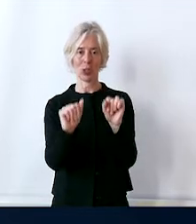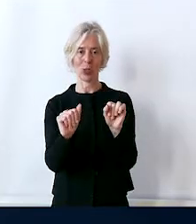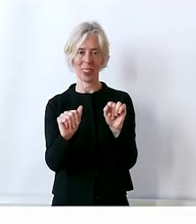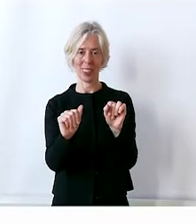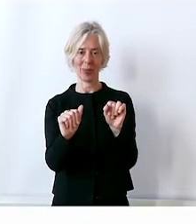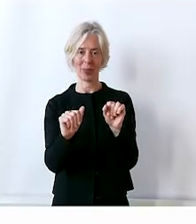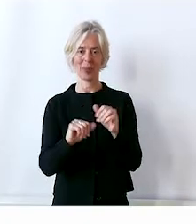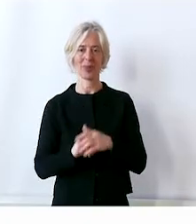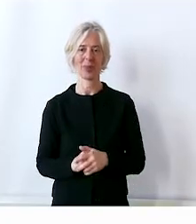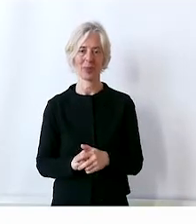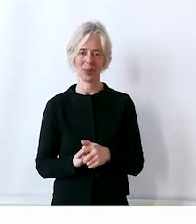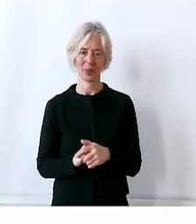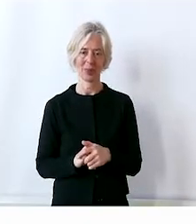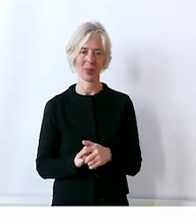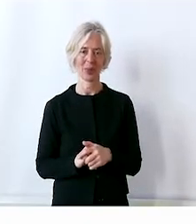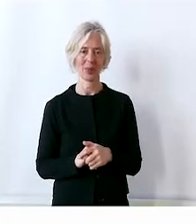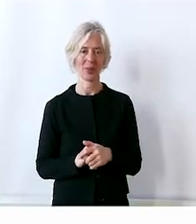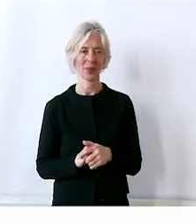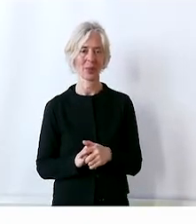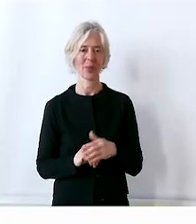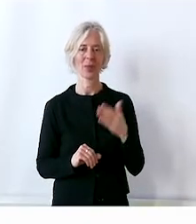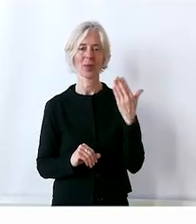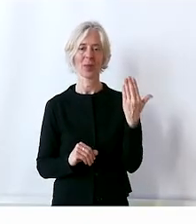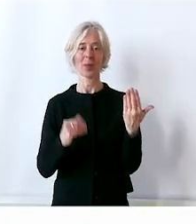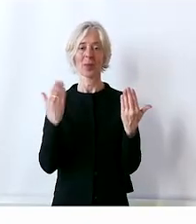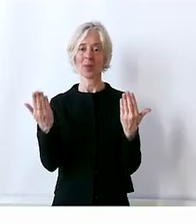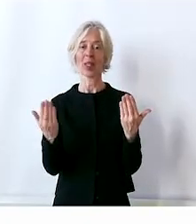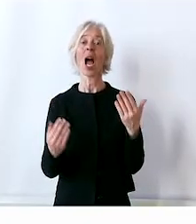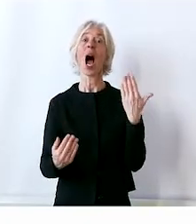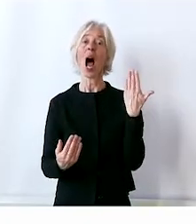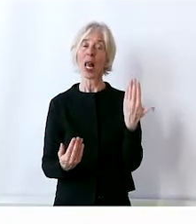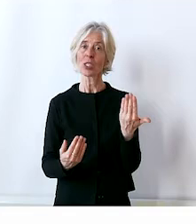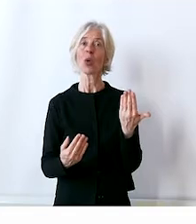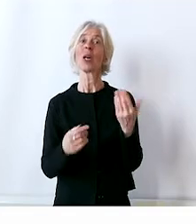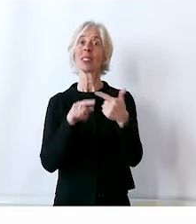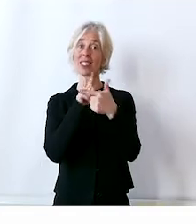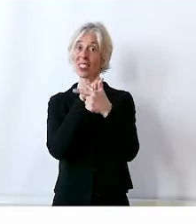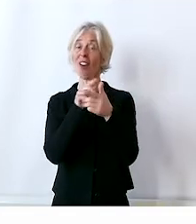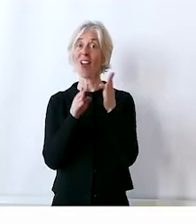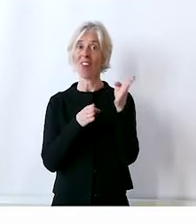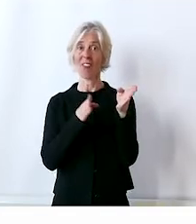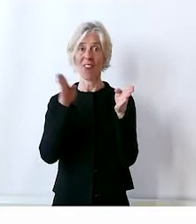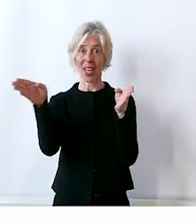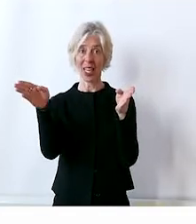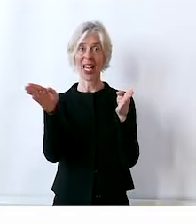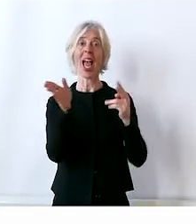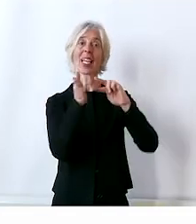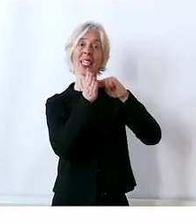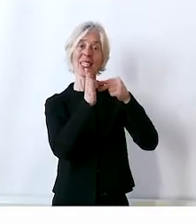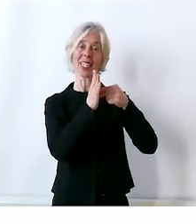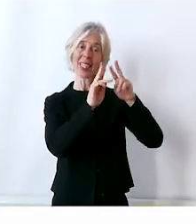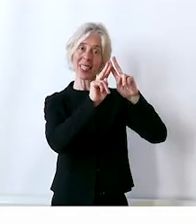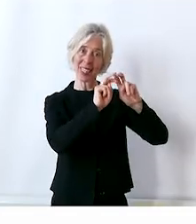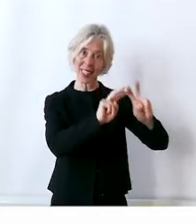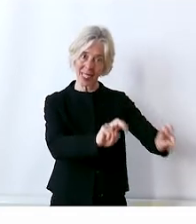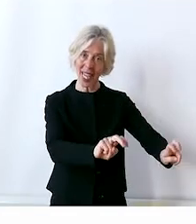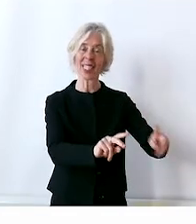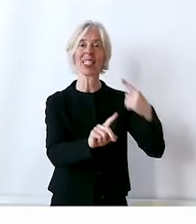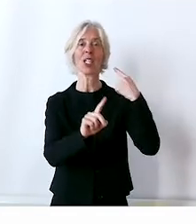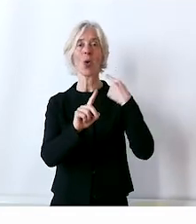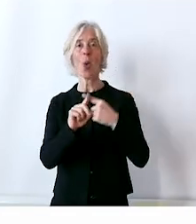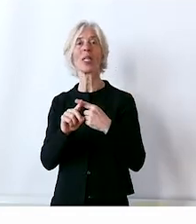nachhaltig ist. Diese zwei Dimensionen sind zum einen die technologische Dimension und die strategische